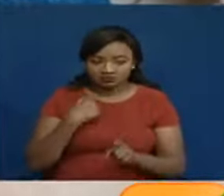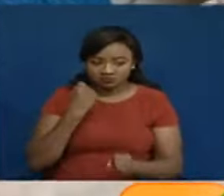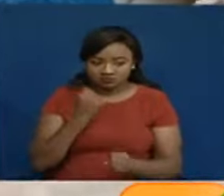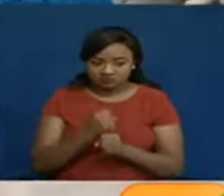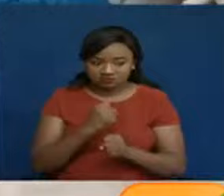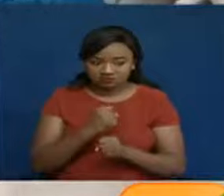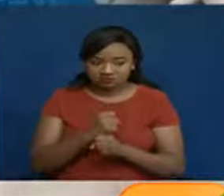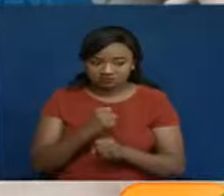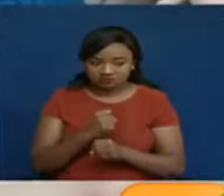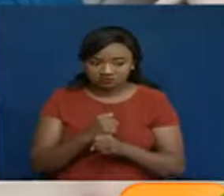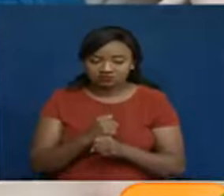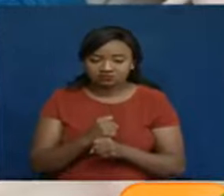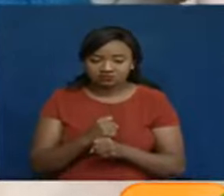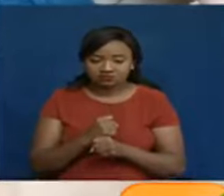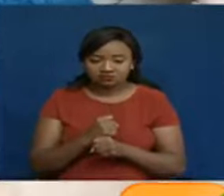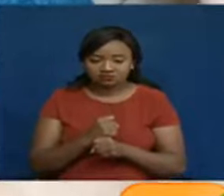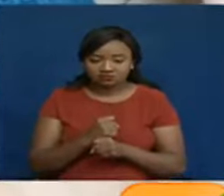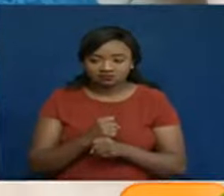bado nitaendelea kufanya.